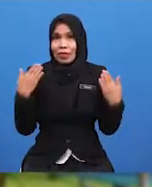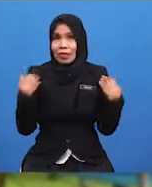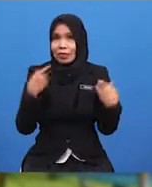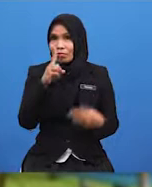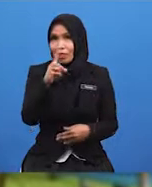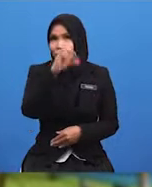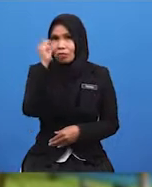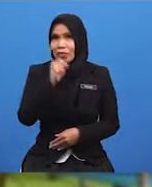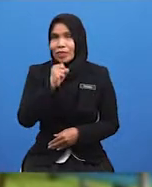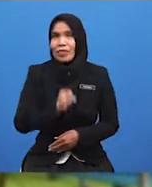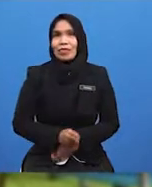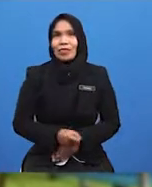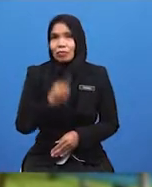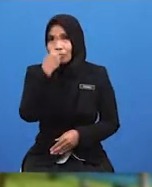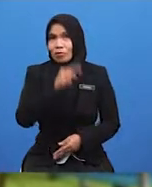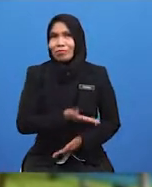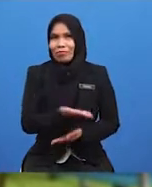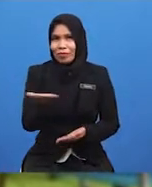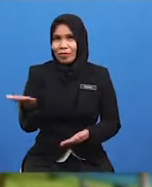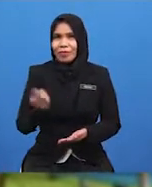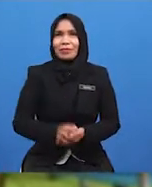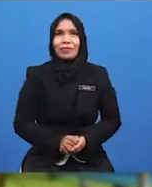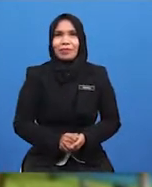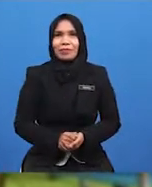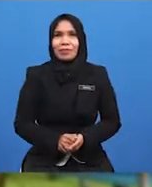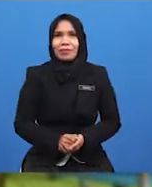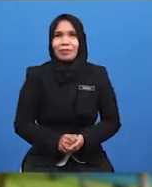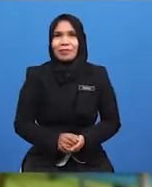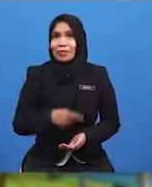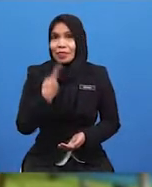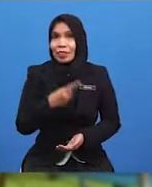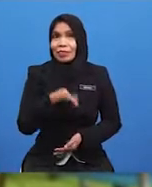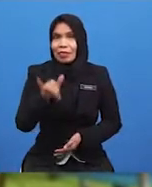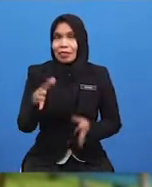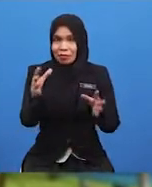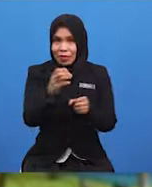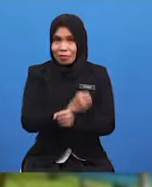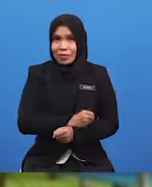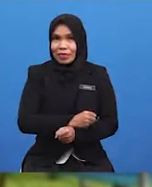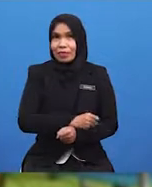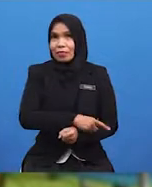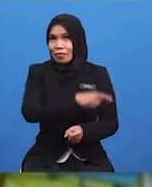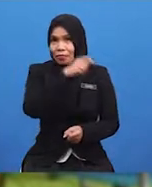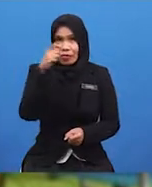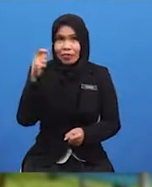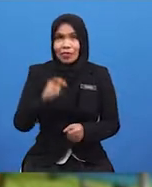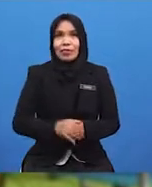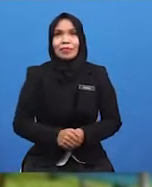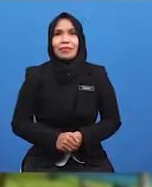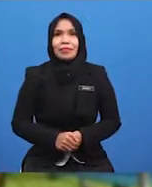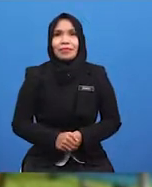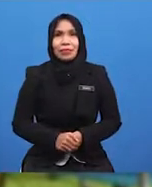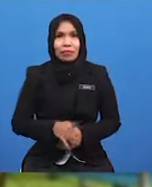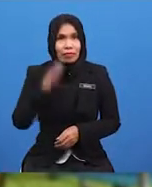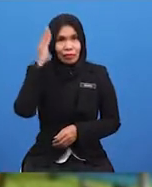anda semua sigona Uje siap dapat the kejauhan ingat lagi tak lagu kanak-kanak